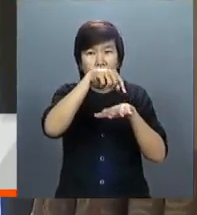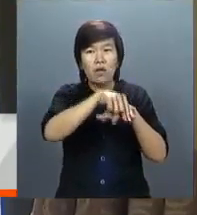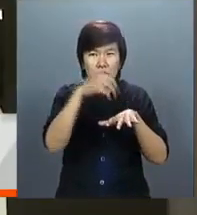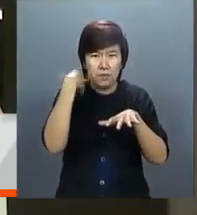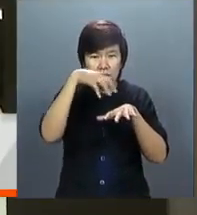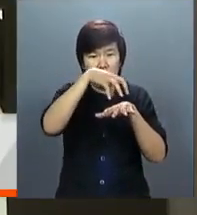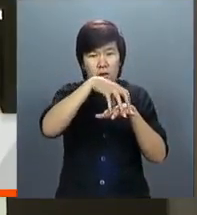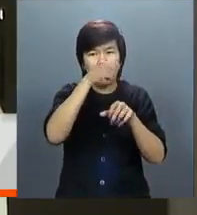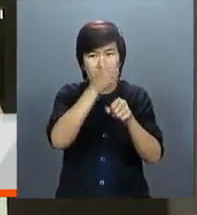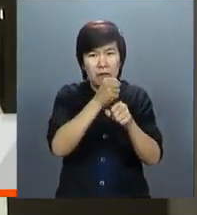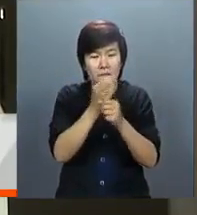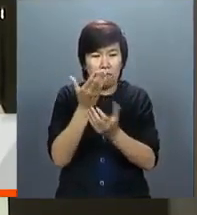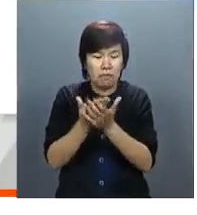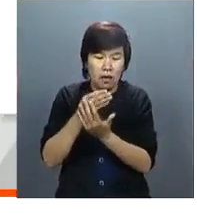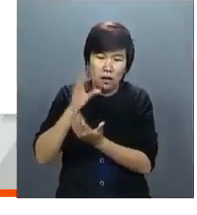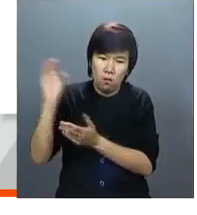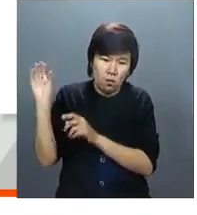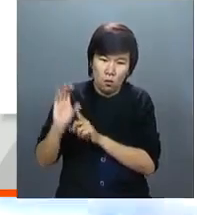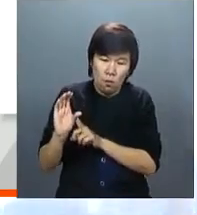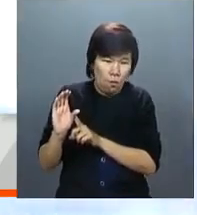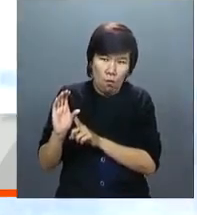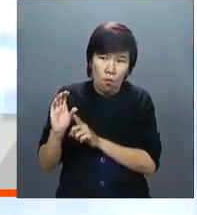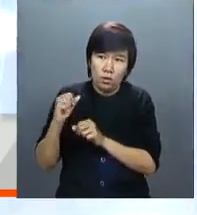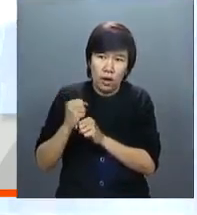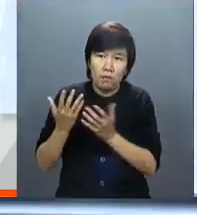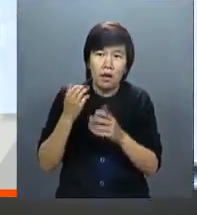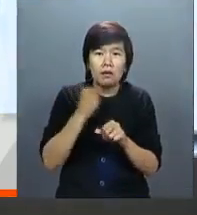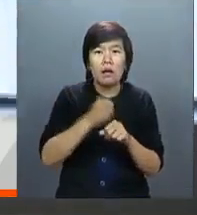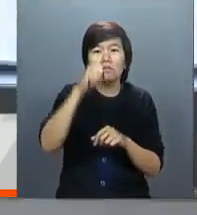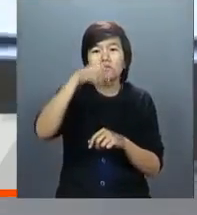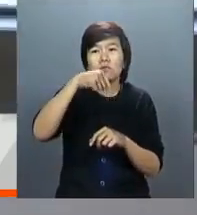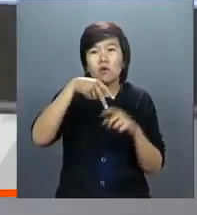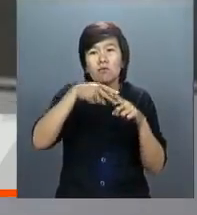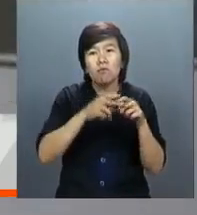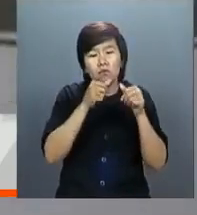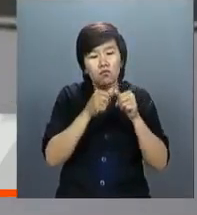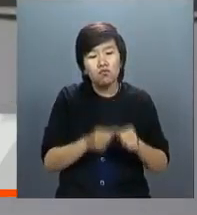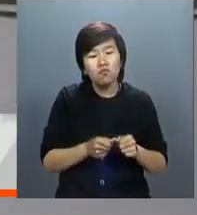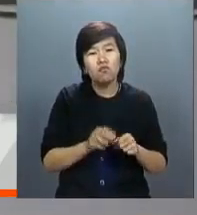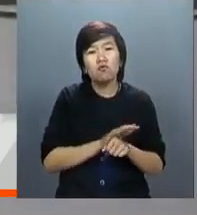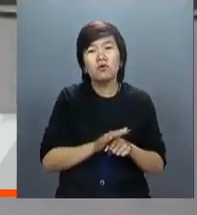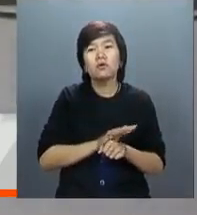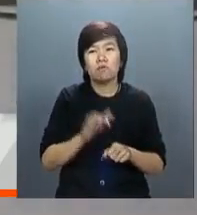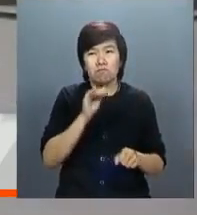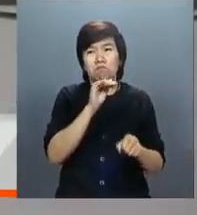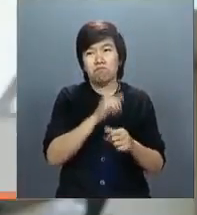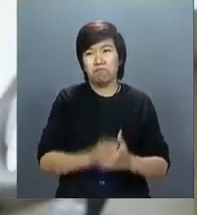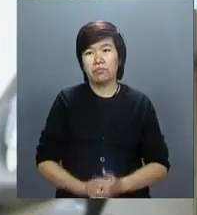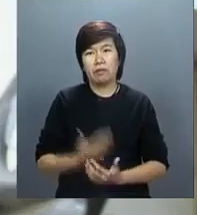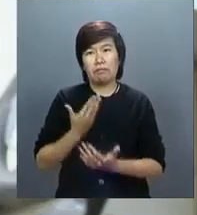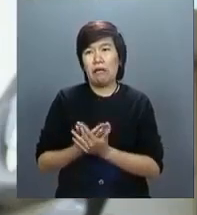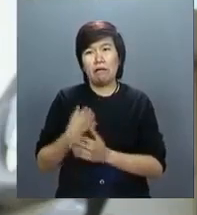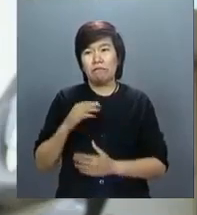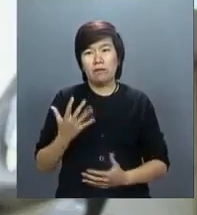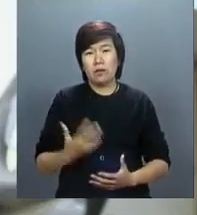อนแต่ต้องใช้งบประมาณจำนวนมากจึงตัดสินใจซ่อมแซมเพื่อให้อยู่อาศัยได้เท่านั้น เพราะว่ามันมีเงินนะลูกเข